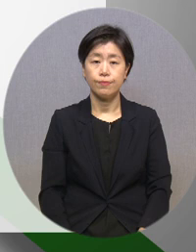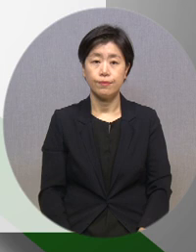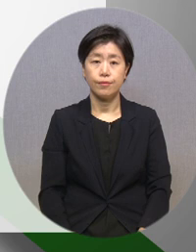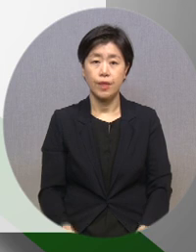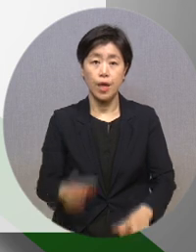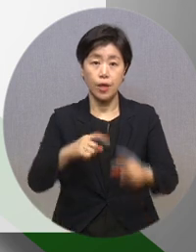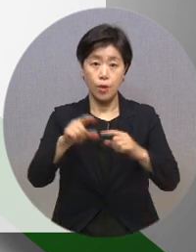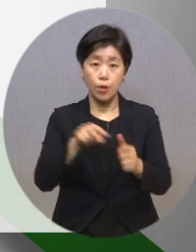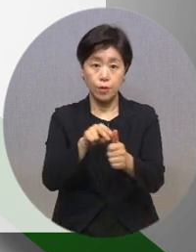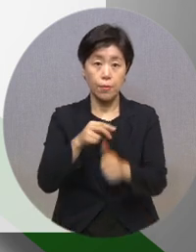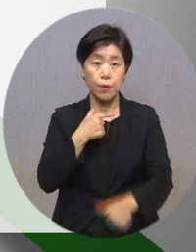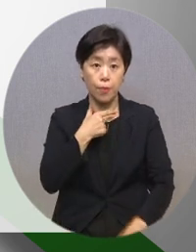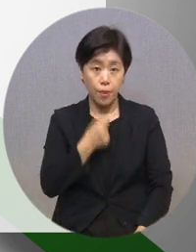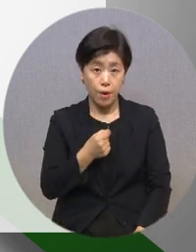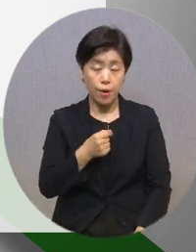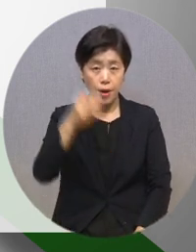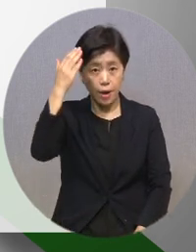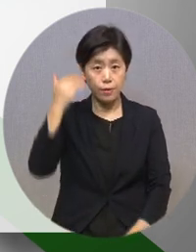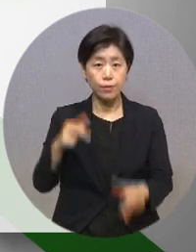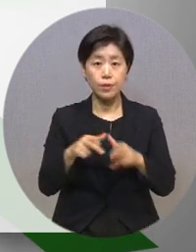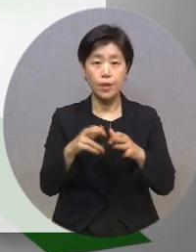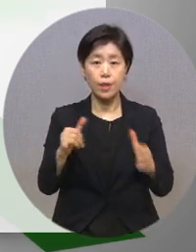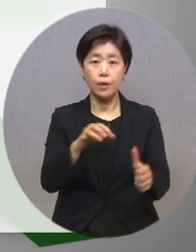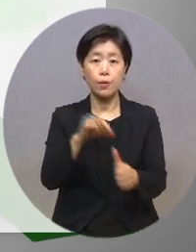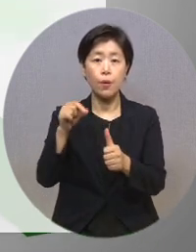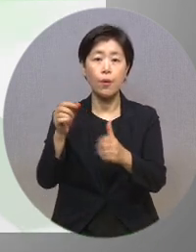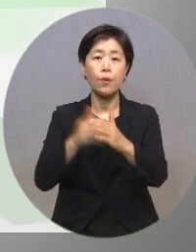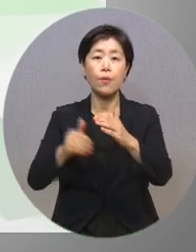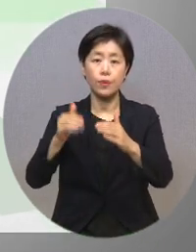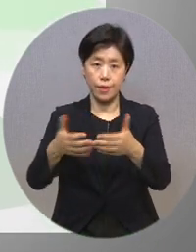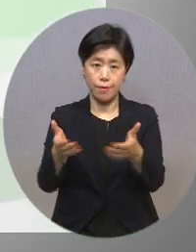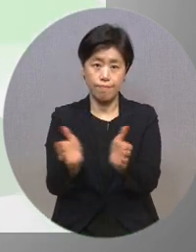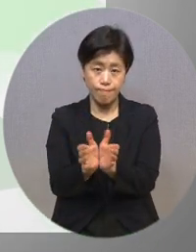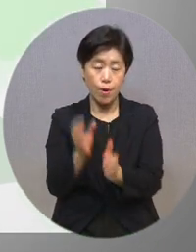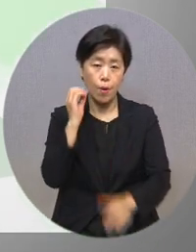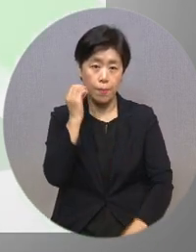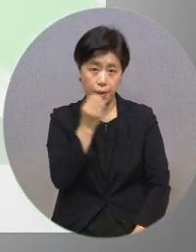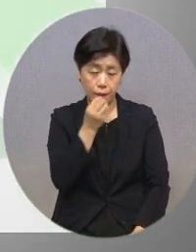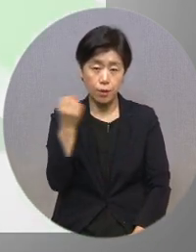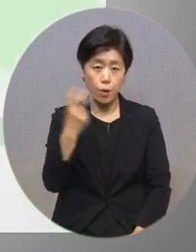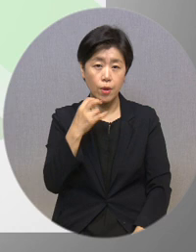더 자세한 입사지원과 문의사항은 한국장애인고용공단 누리집이나